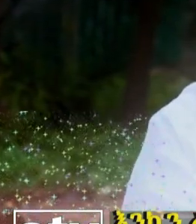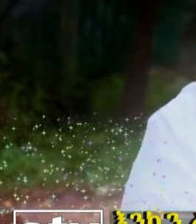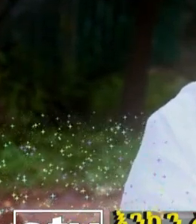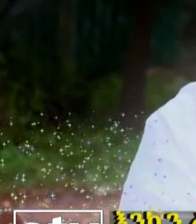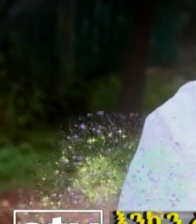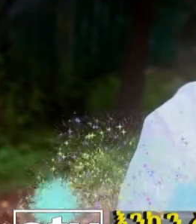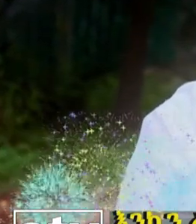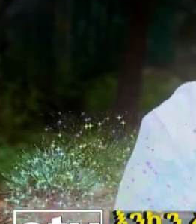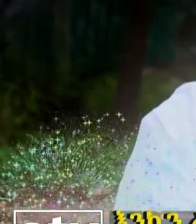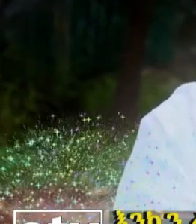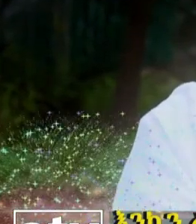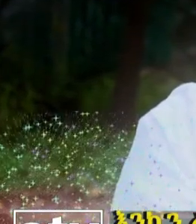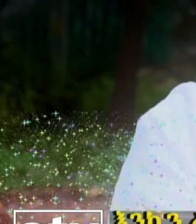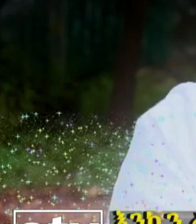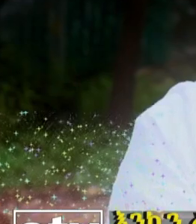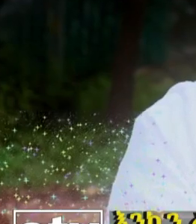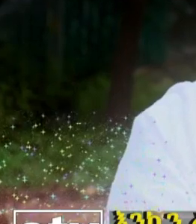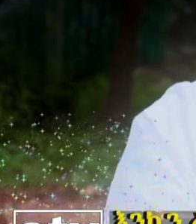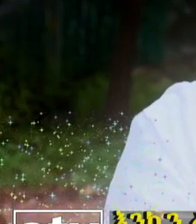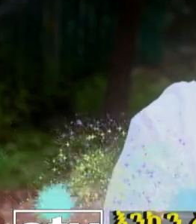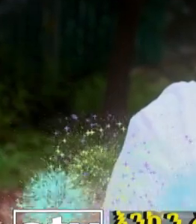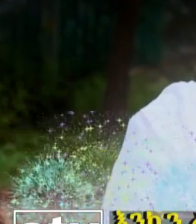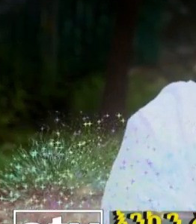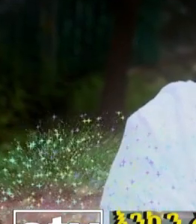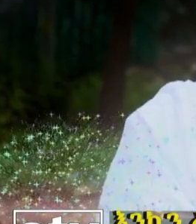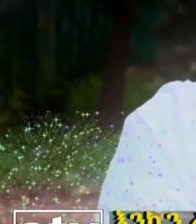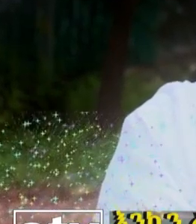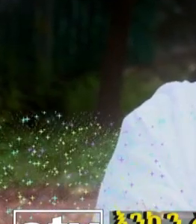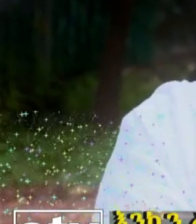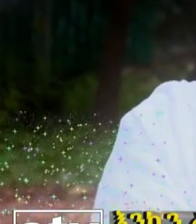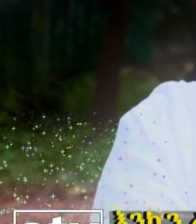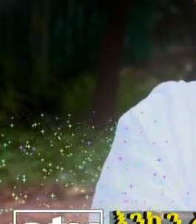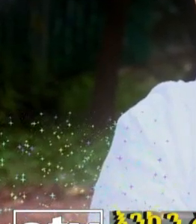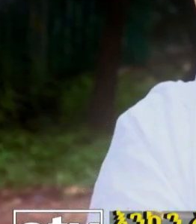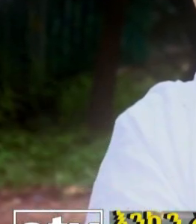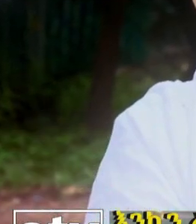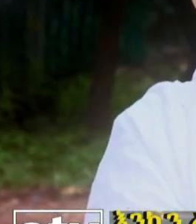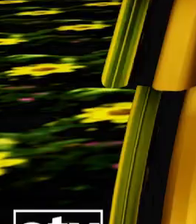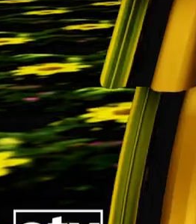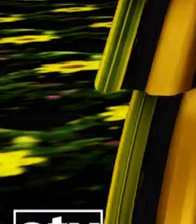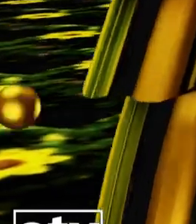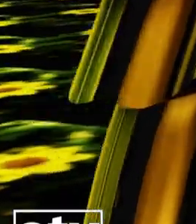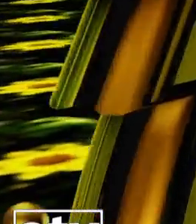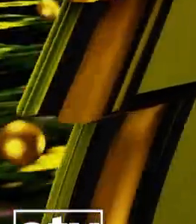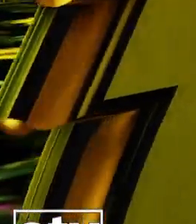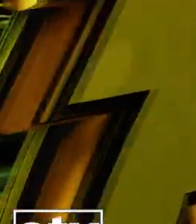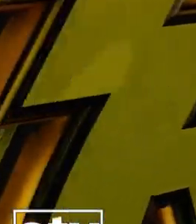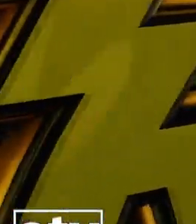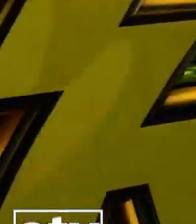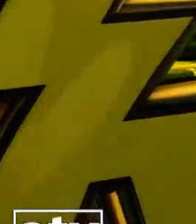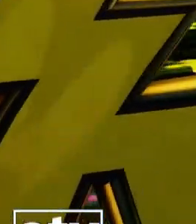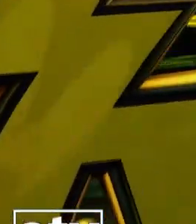ማራሞ ቱማና ፋኑ መታቤ ማራው መኒ አባሞ ቱማቤ ሲኒያ ጎዱንጀ